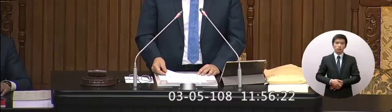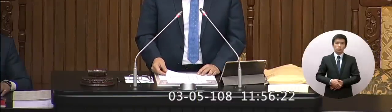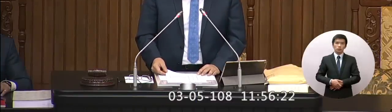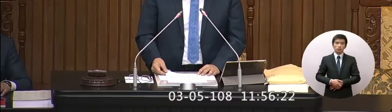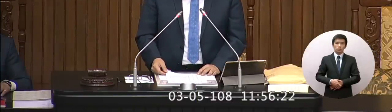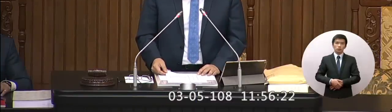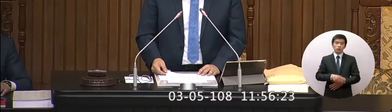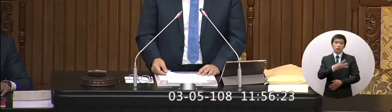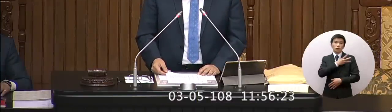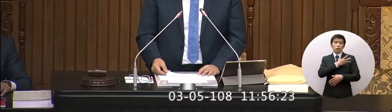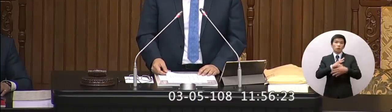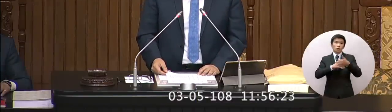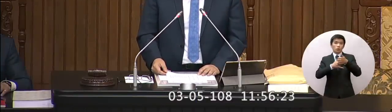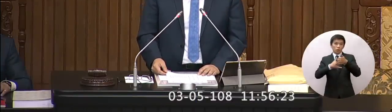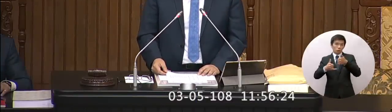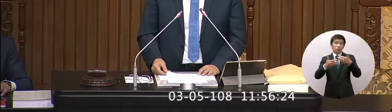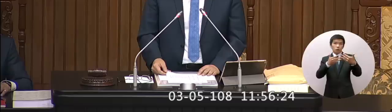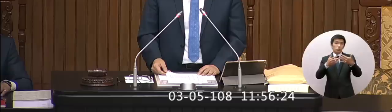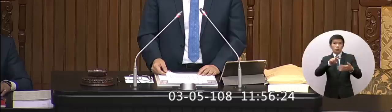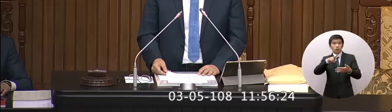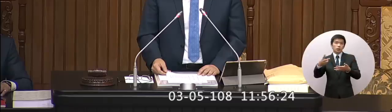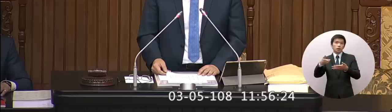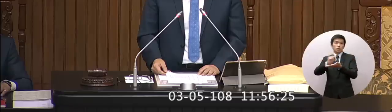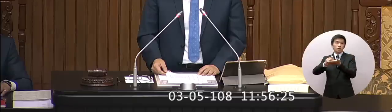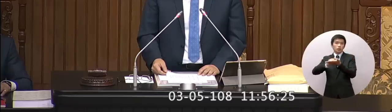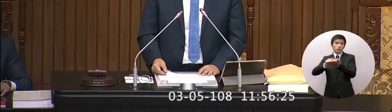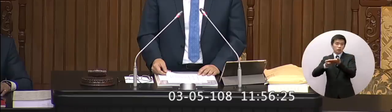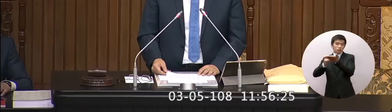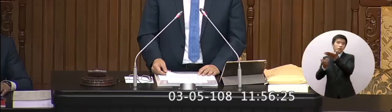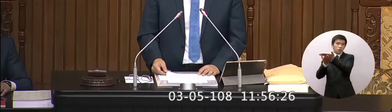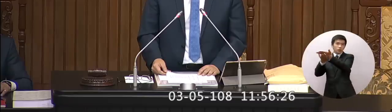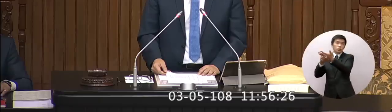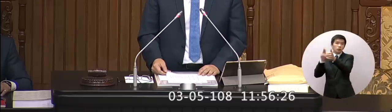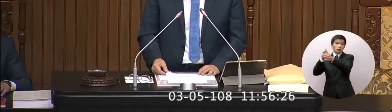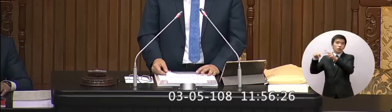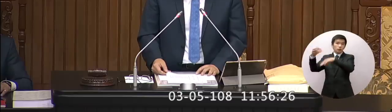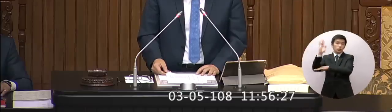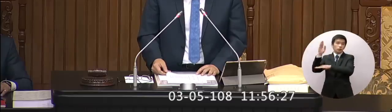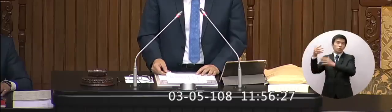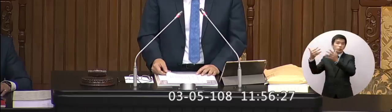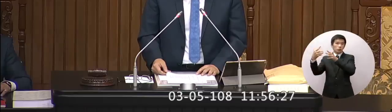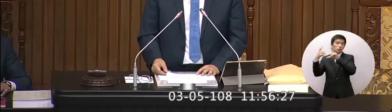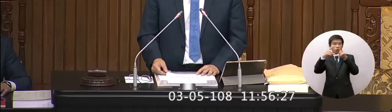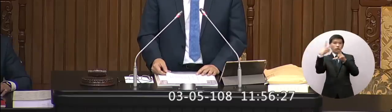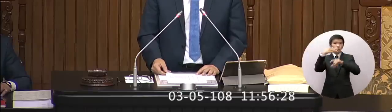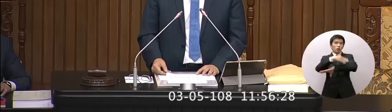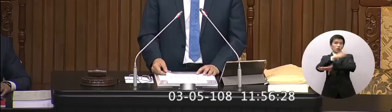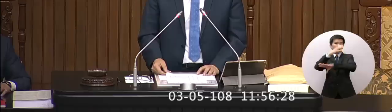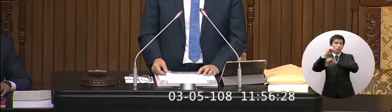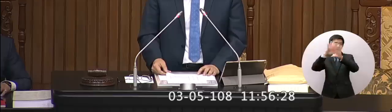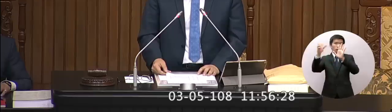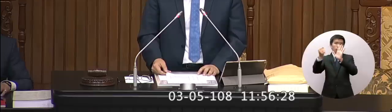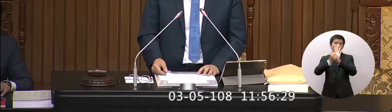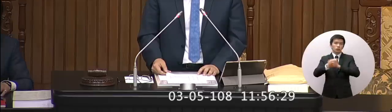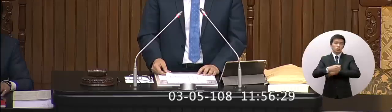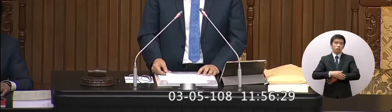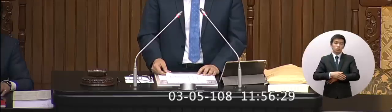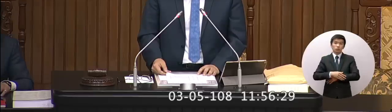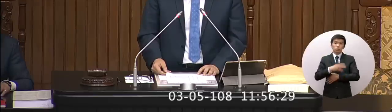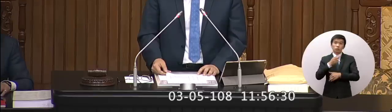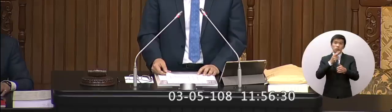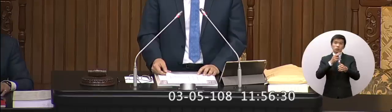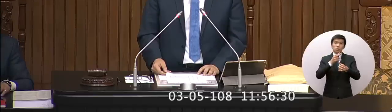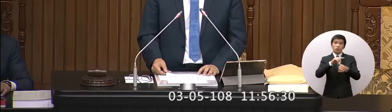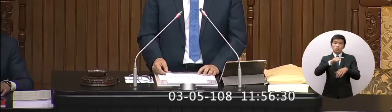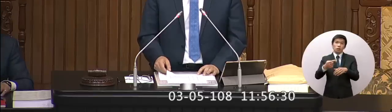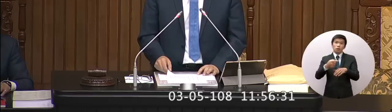赵正宇委员之质询已书面提出，请行政院书面答复，并列入记录，刊登公报。接着，请陈莹委员质